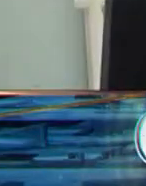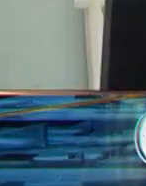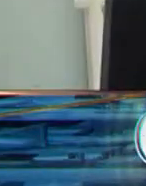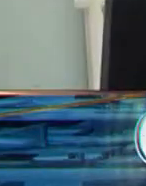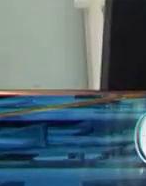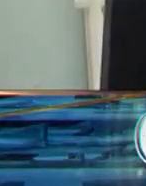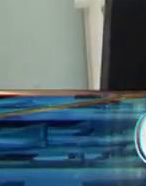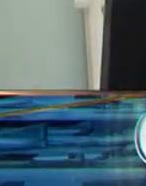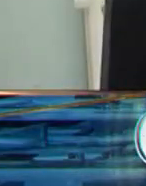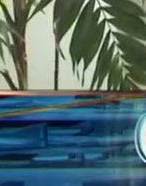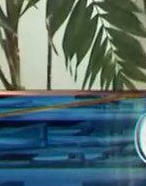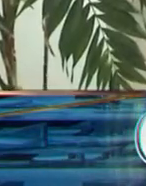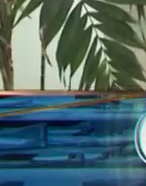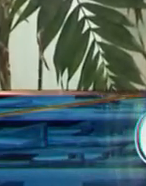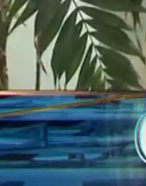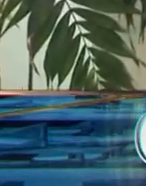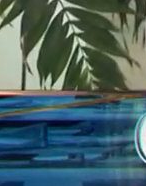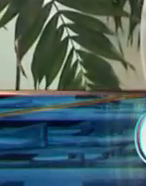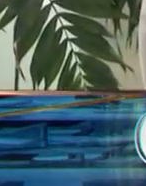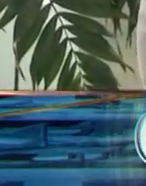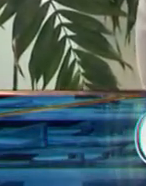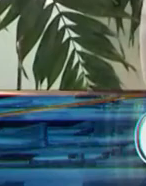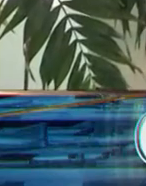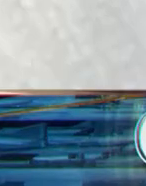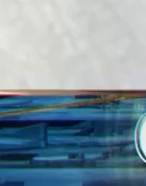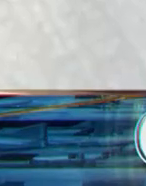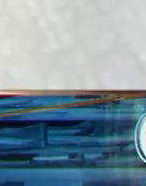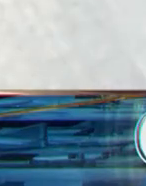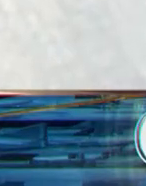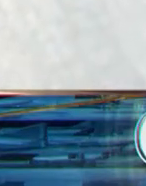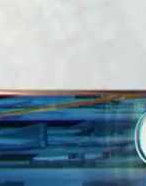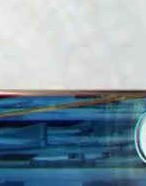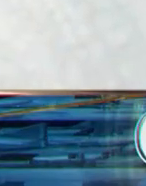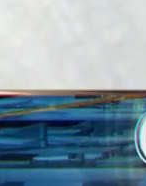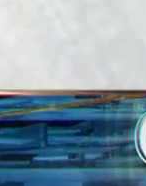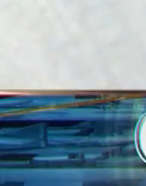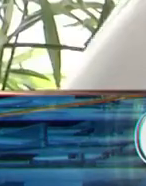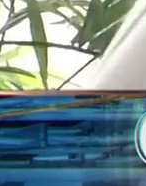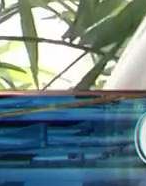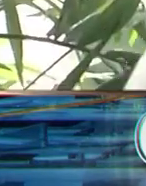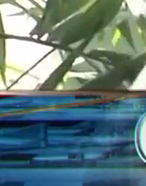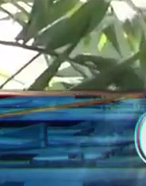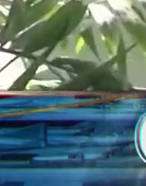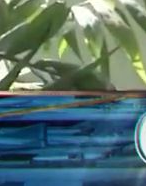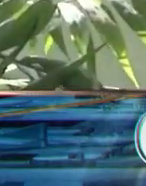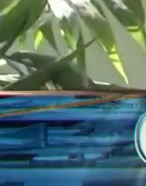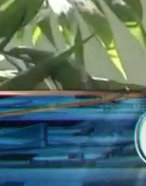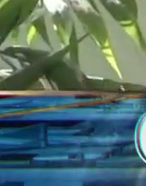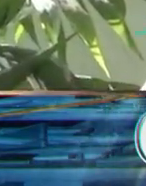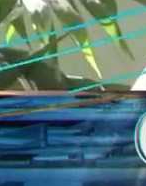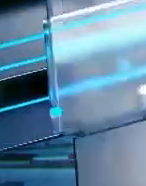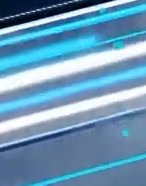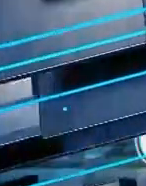Мы то, что мы пьем. Качество водопроводной воды в областном центре проверили наши корреспонденты и выяснили такое.